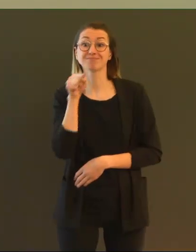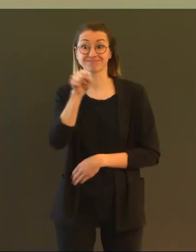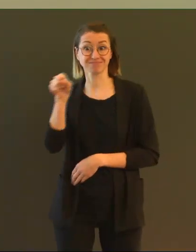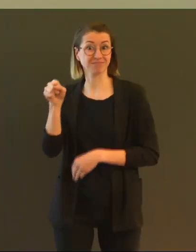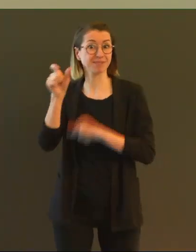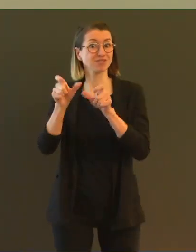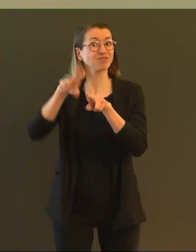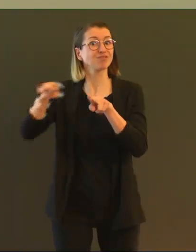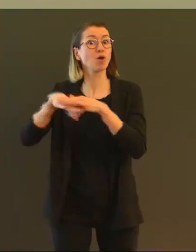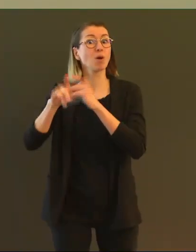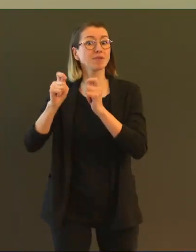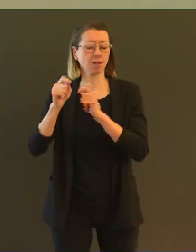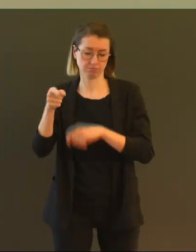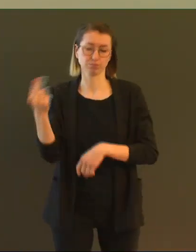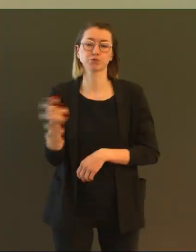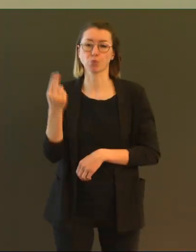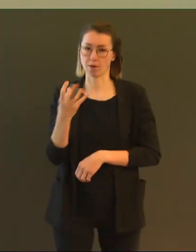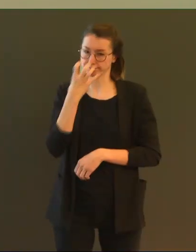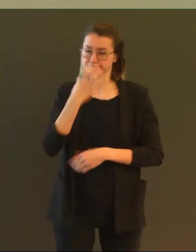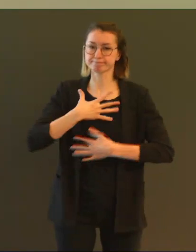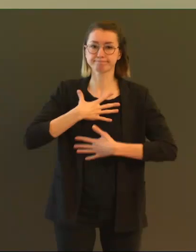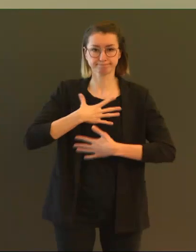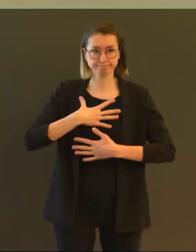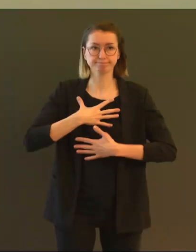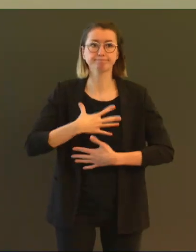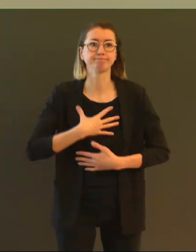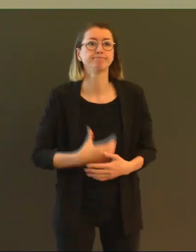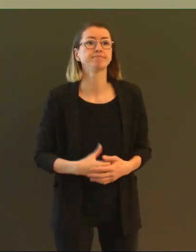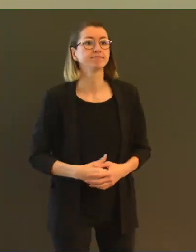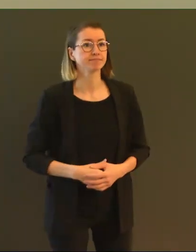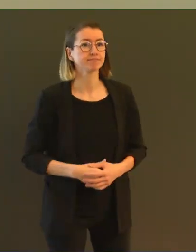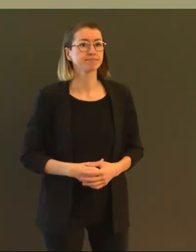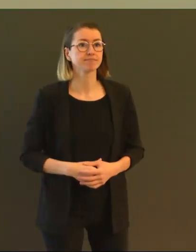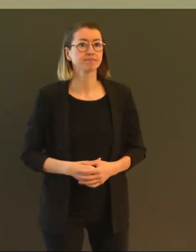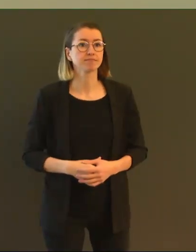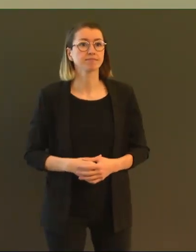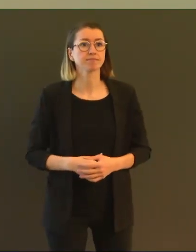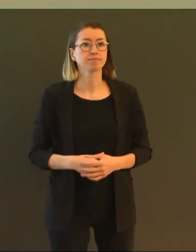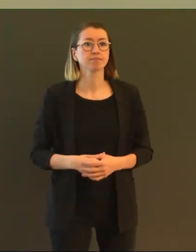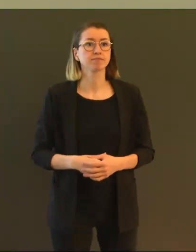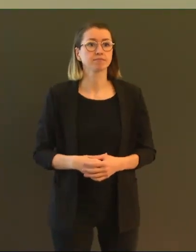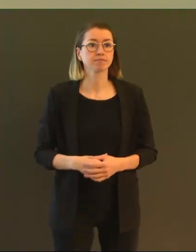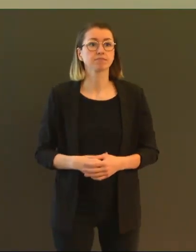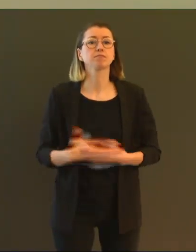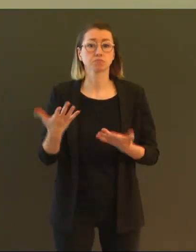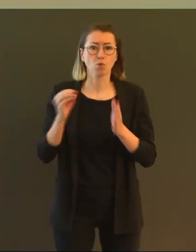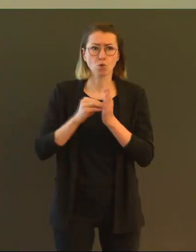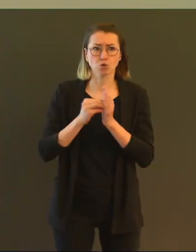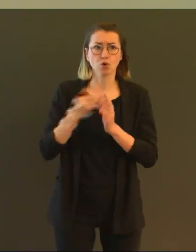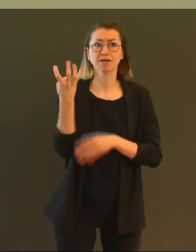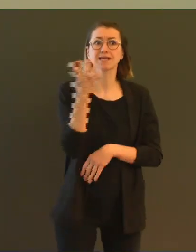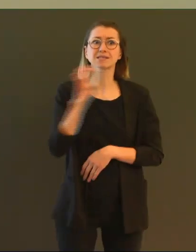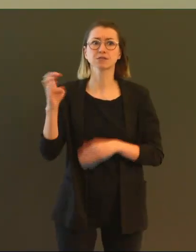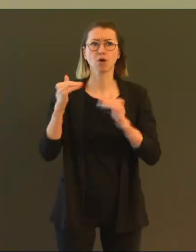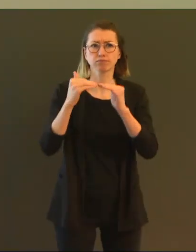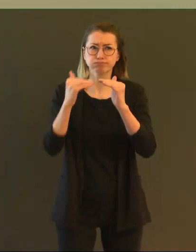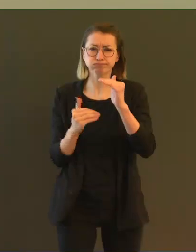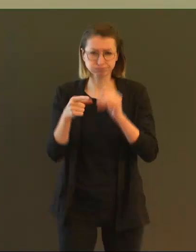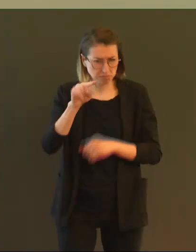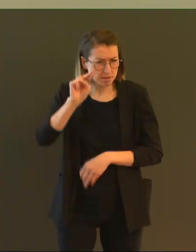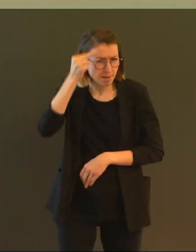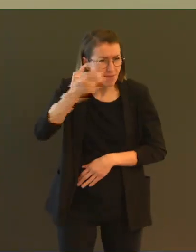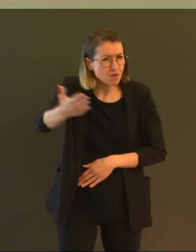respiratoire. On est donc clairement resté maintenant sous les 400 patients et je vous rappelle qu'on avait atteint plus de 1200 patients au